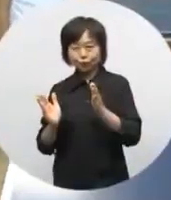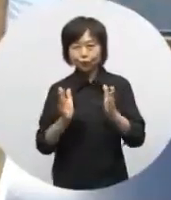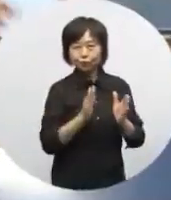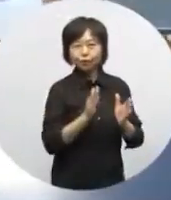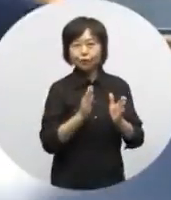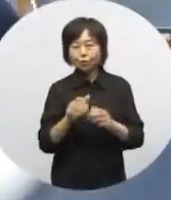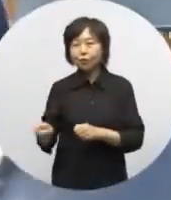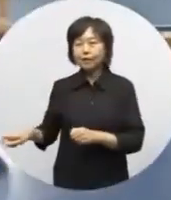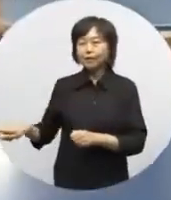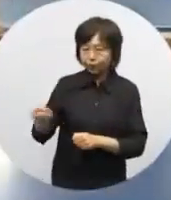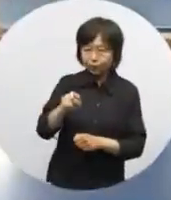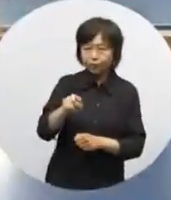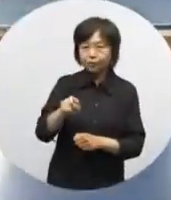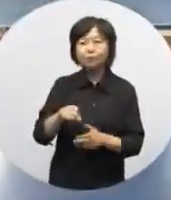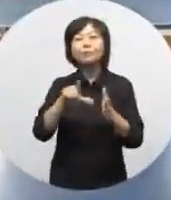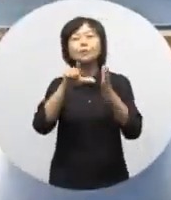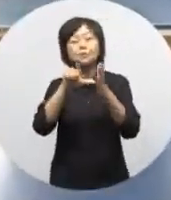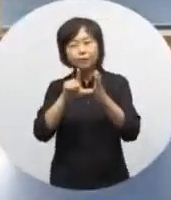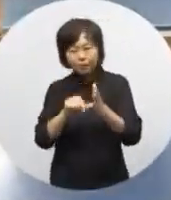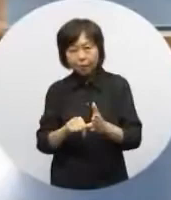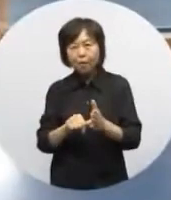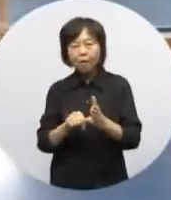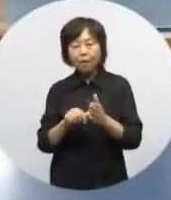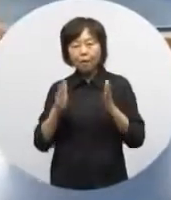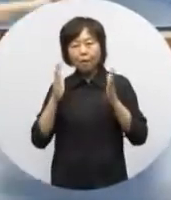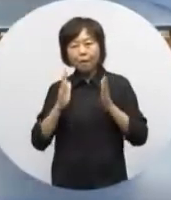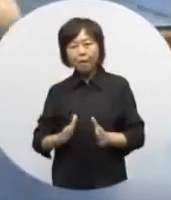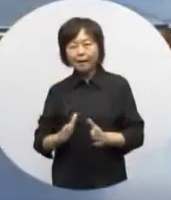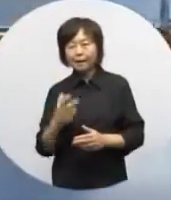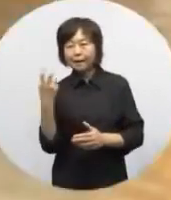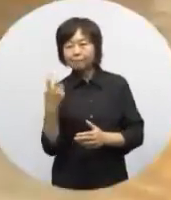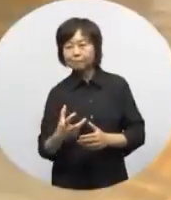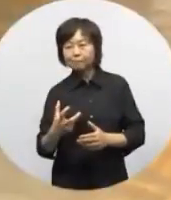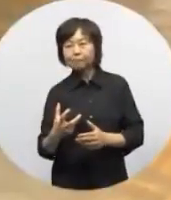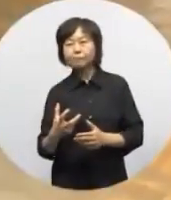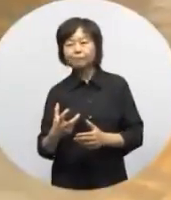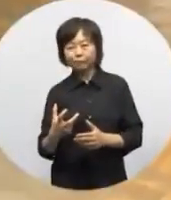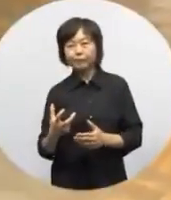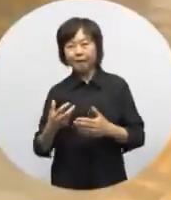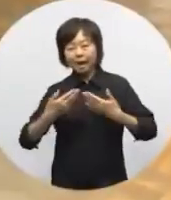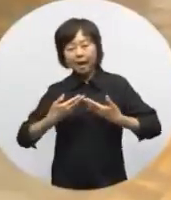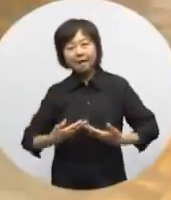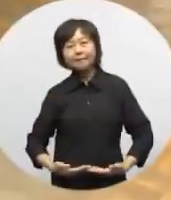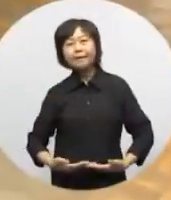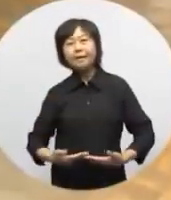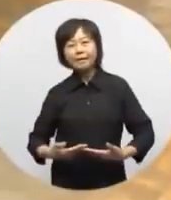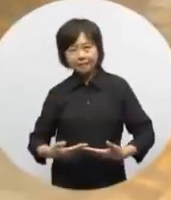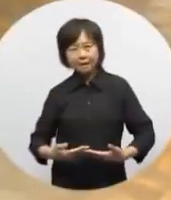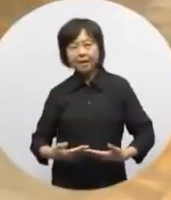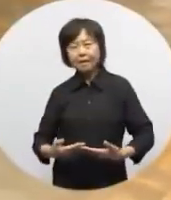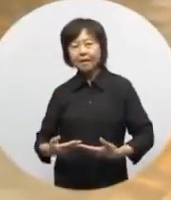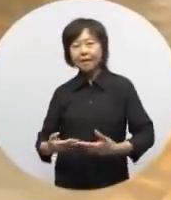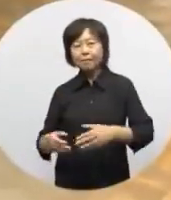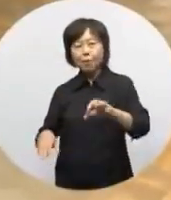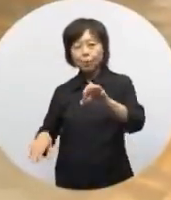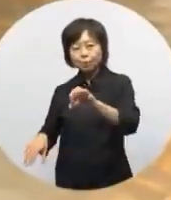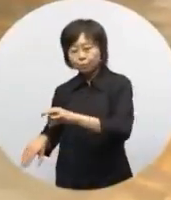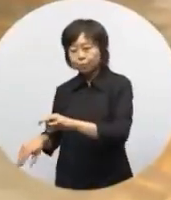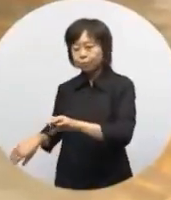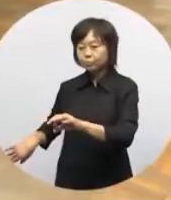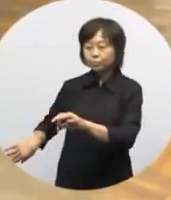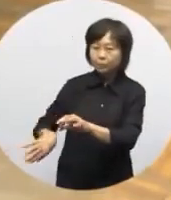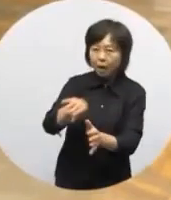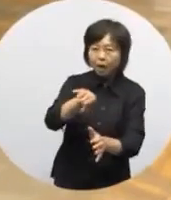っていくと、フォームが崩れないで安定してボールを打ってい